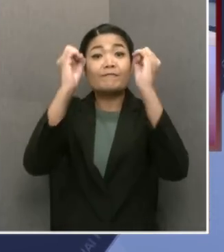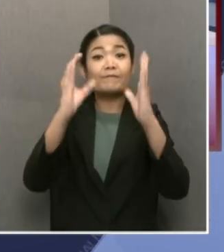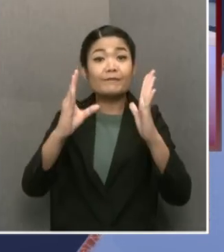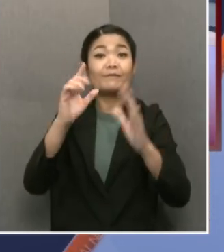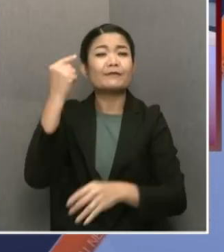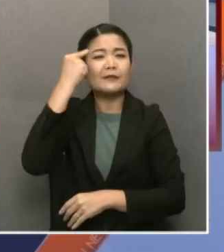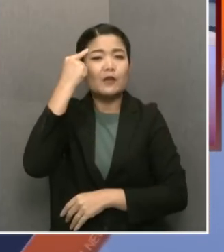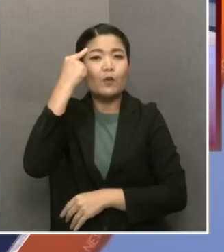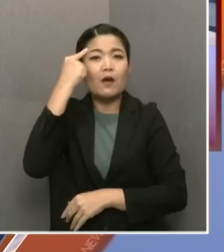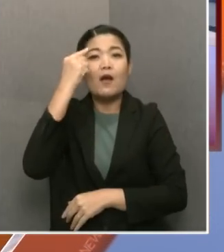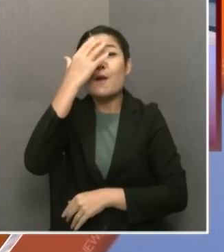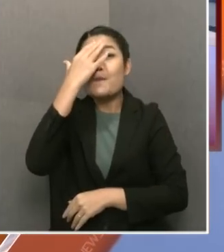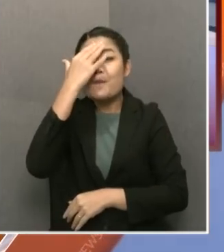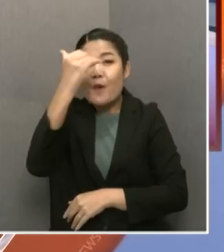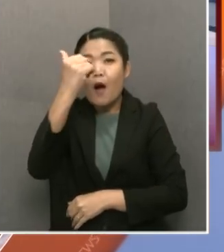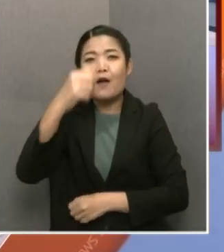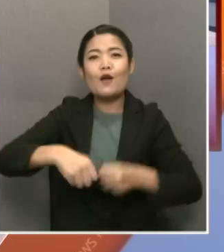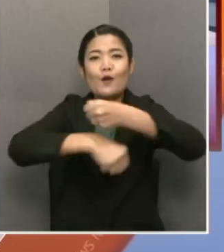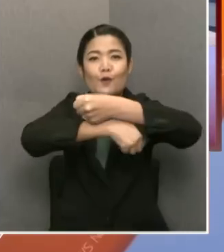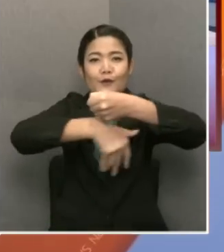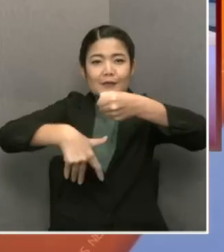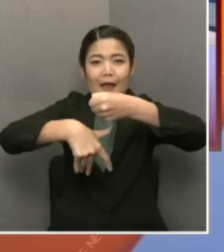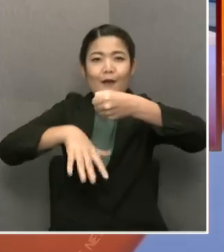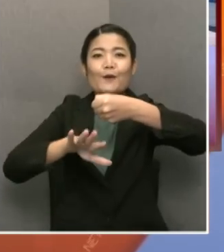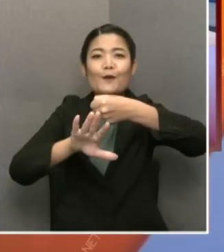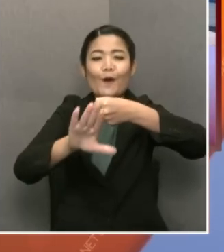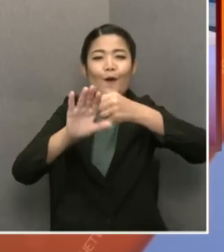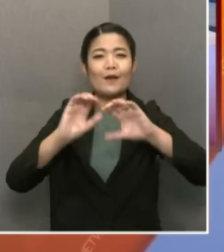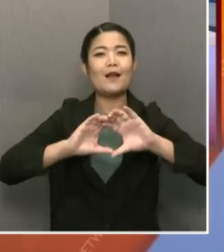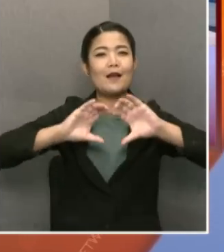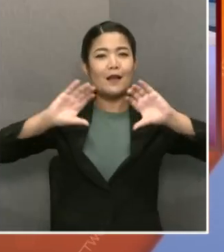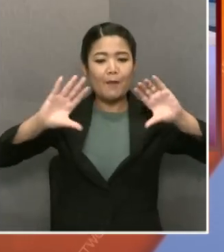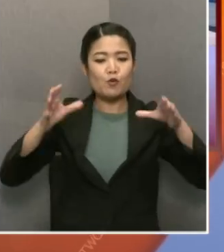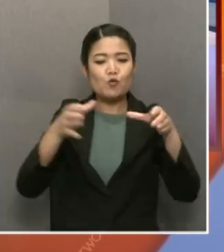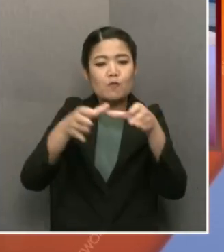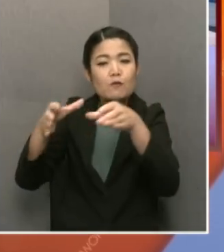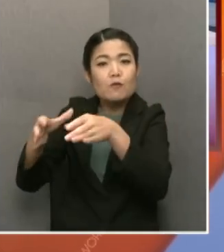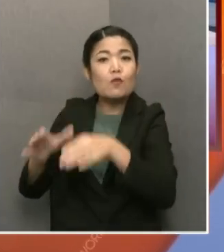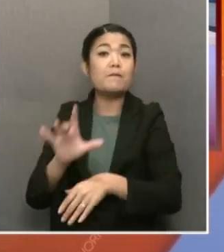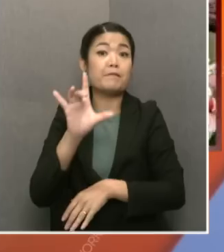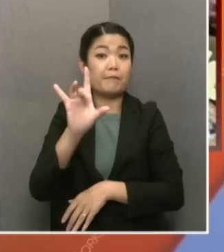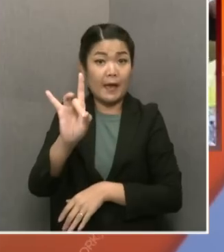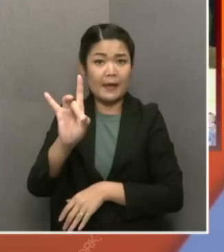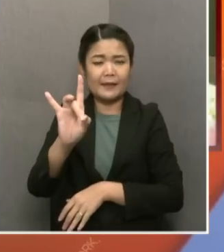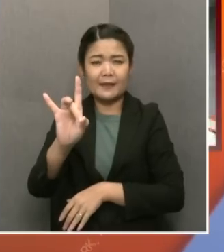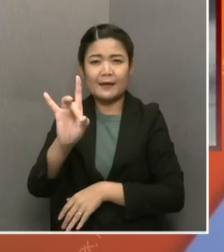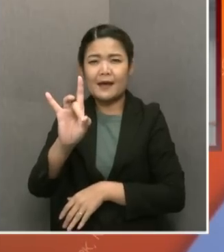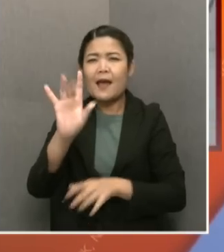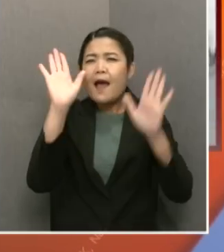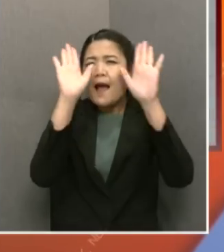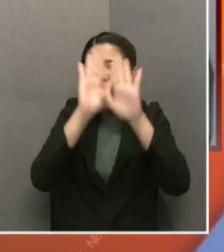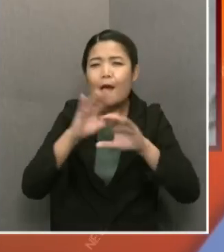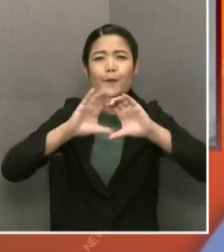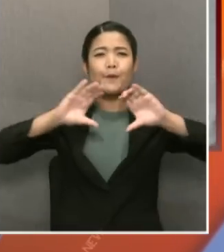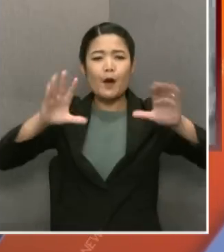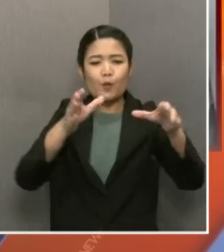มันเป็นผลมาจากตัวโครงสร้างของรัฐบาลผสม 8พรรคนะครับซึ่งเป็นลักษณะของรัฐบาลผสม